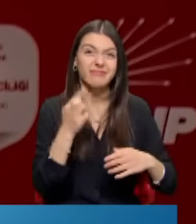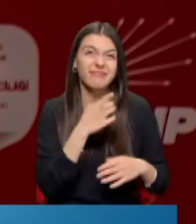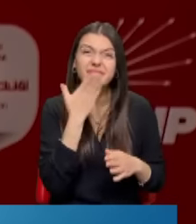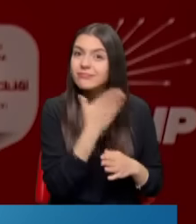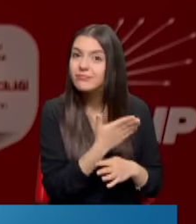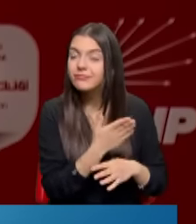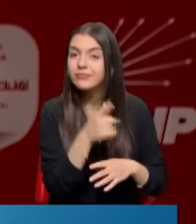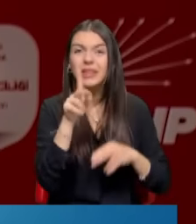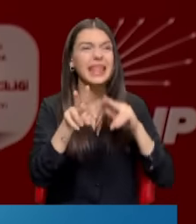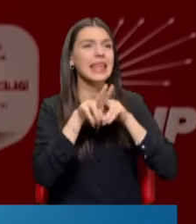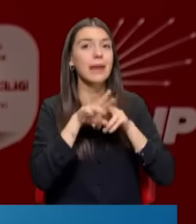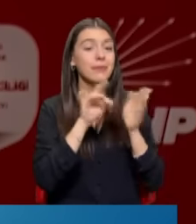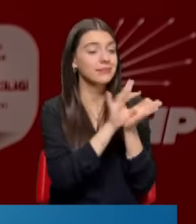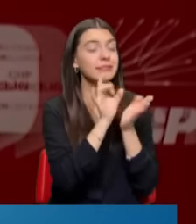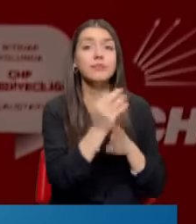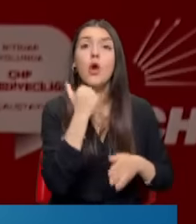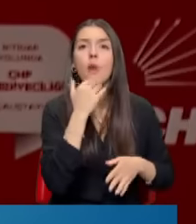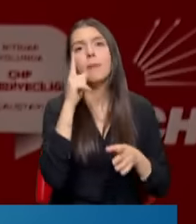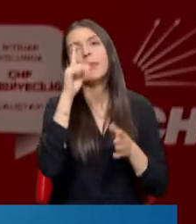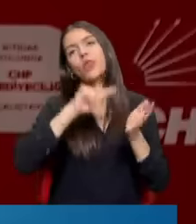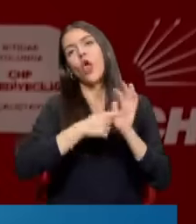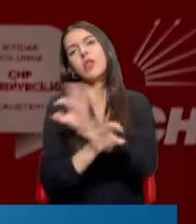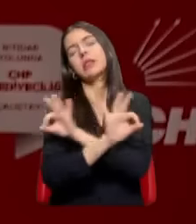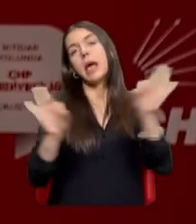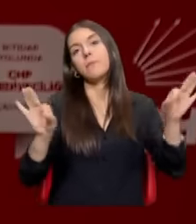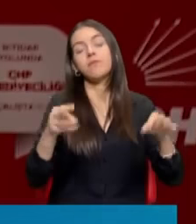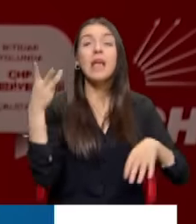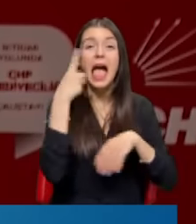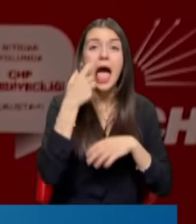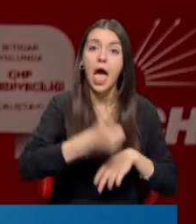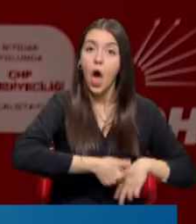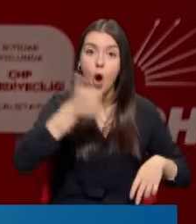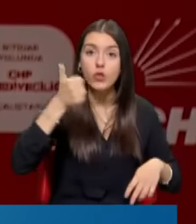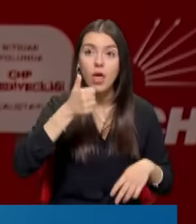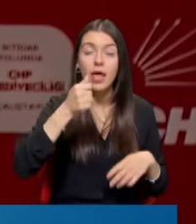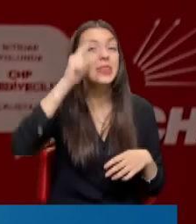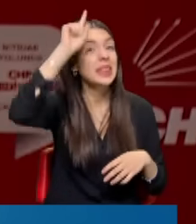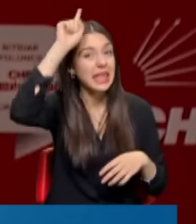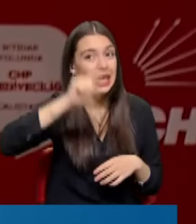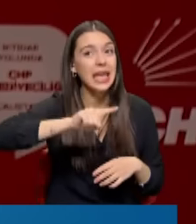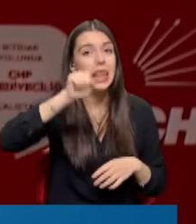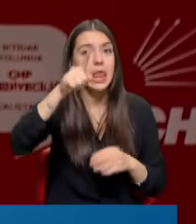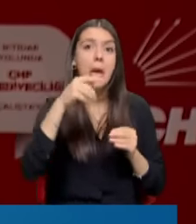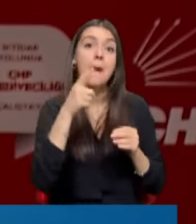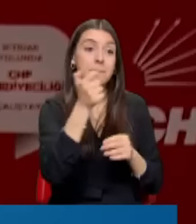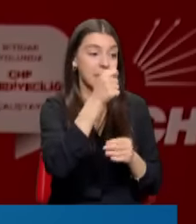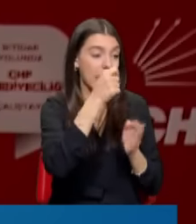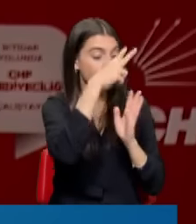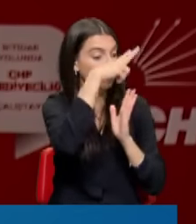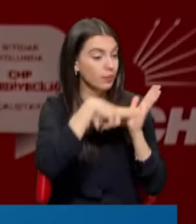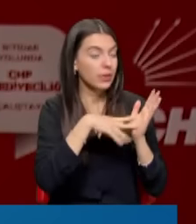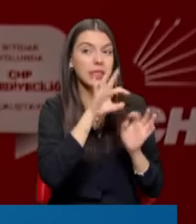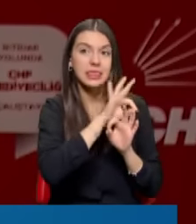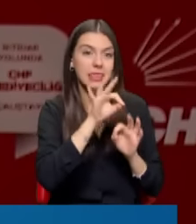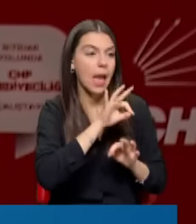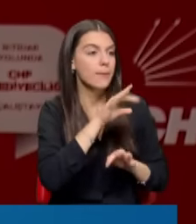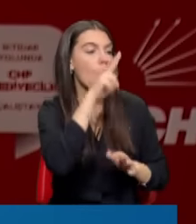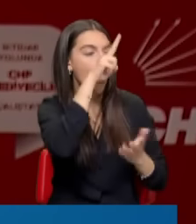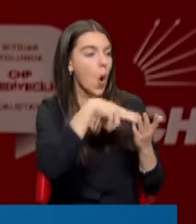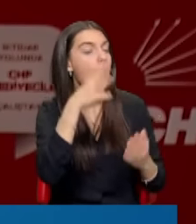kibrinden arınamamış bir noktadadır. Tayyip Erdoğan'ın da ilk başlarda mektubu doğru okuyup şimdi Martaval